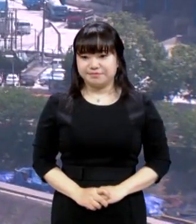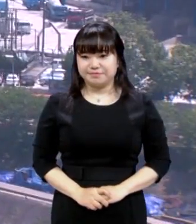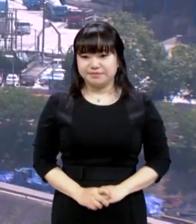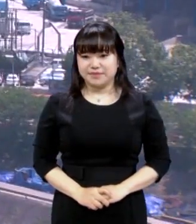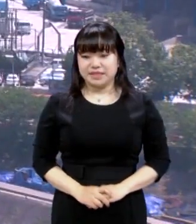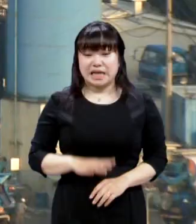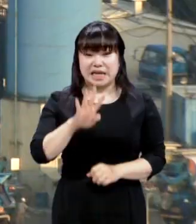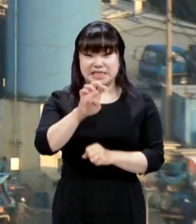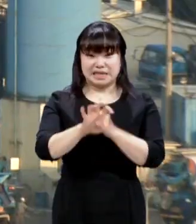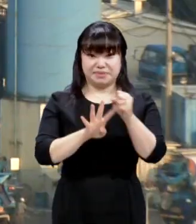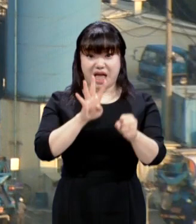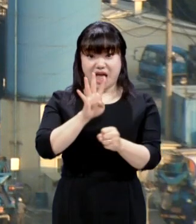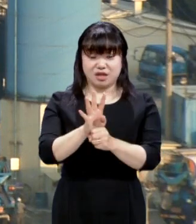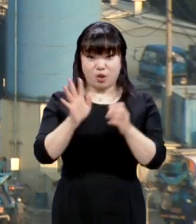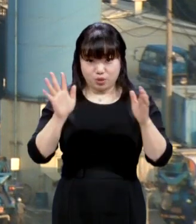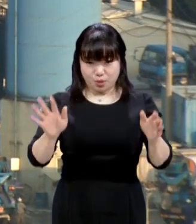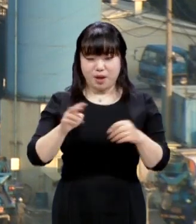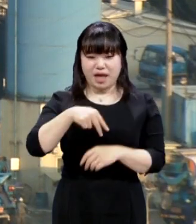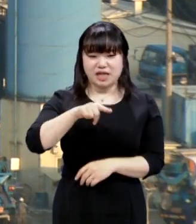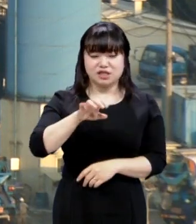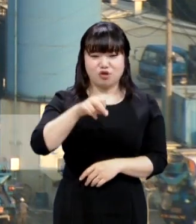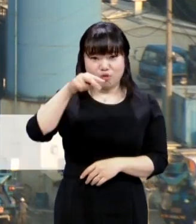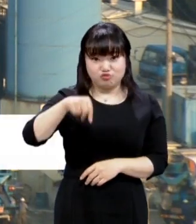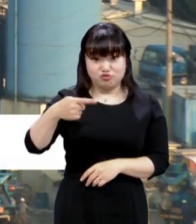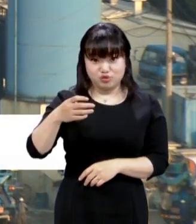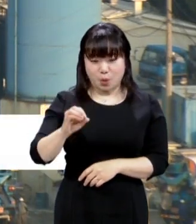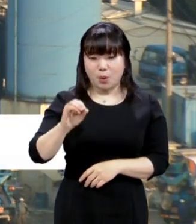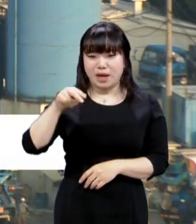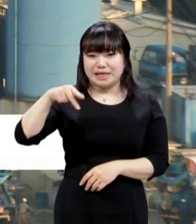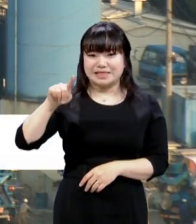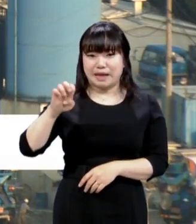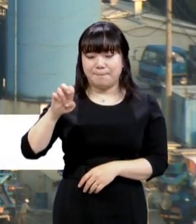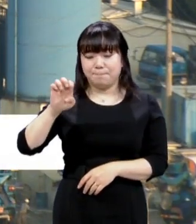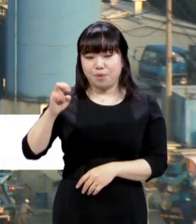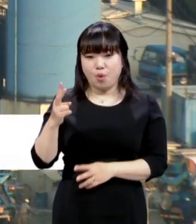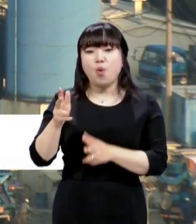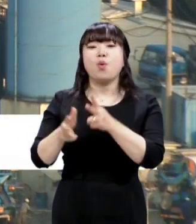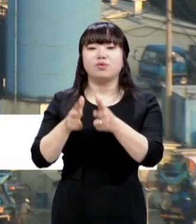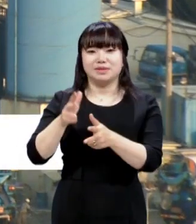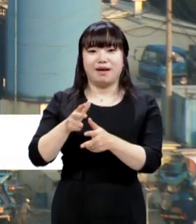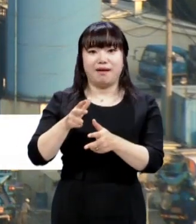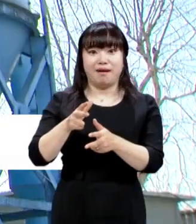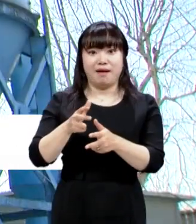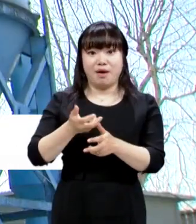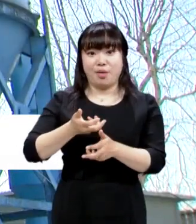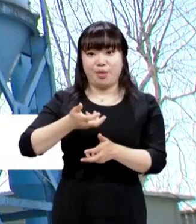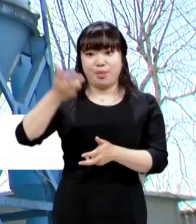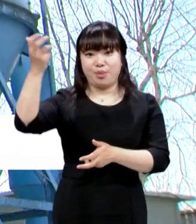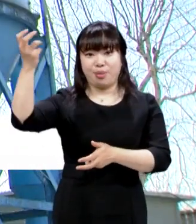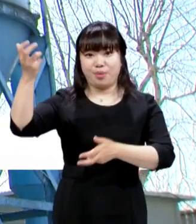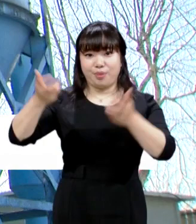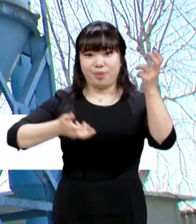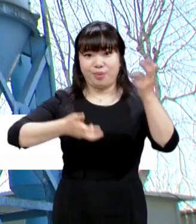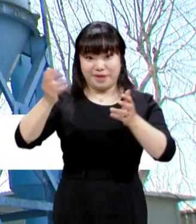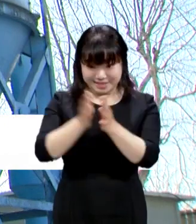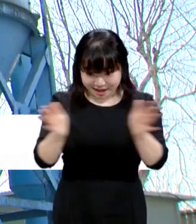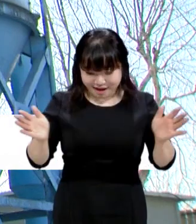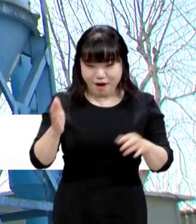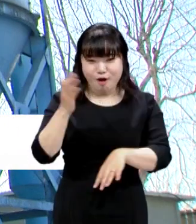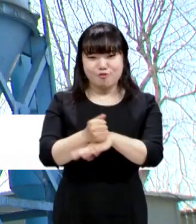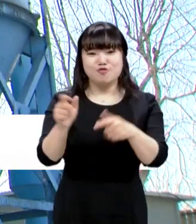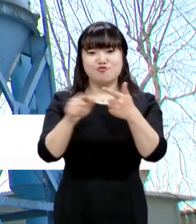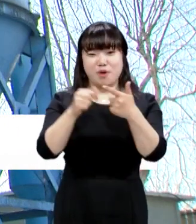4 14년간 성동구 성수동에 위치해 있던 3편의 목공 공장의 철거가 시작됐습니다 이 단계를 거쳐 오는 6월 말이면